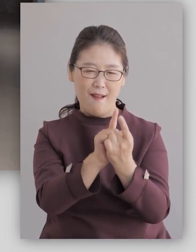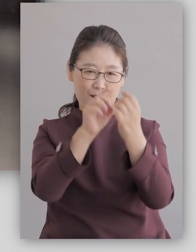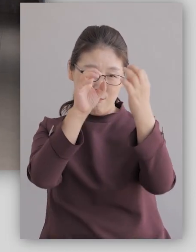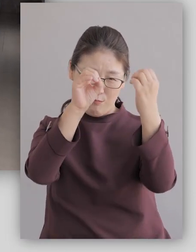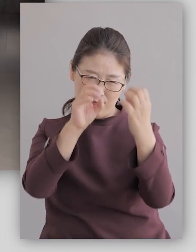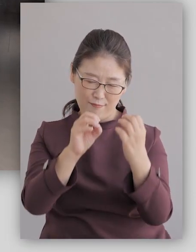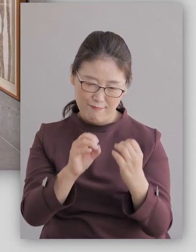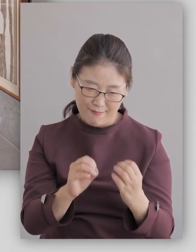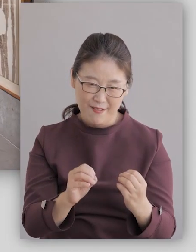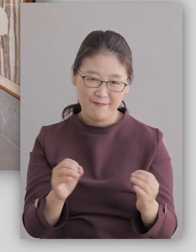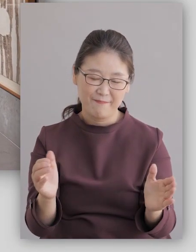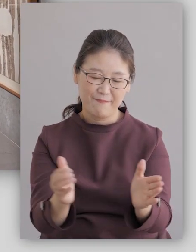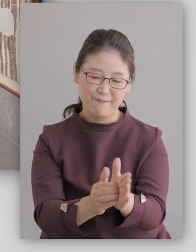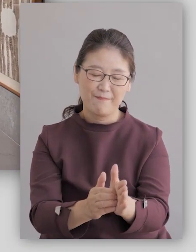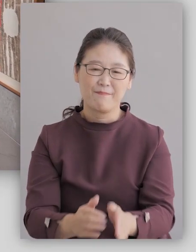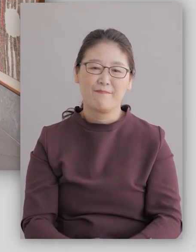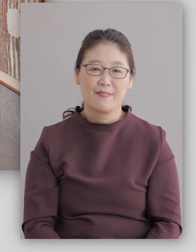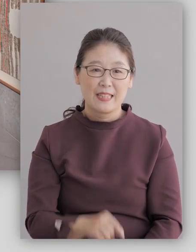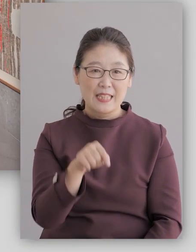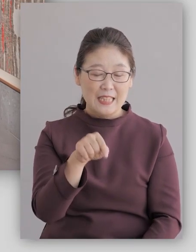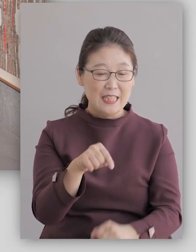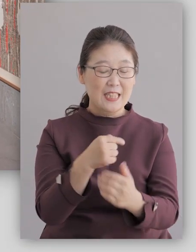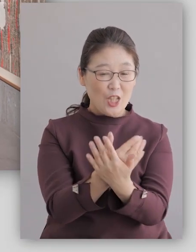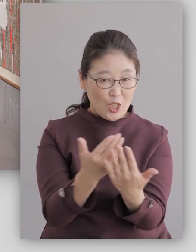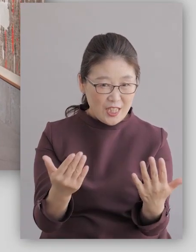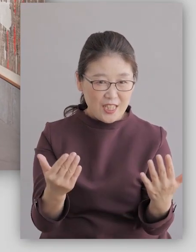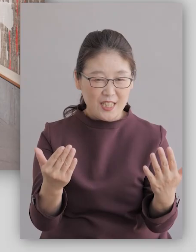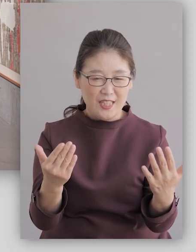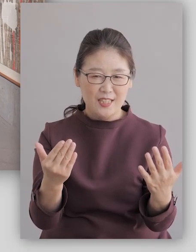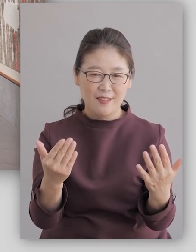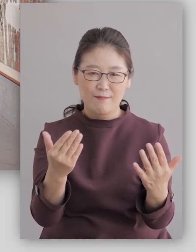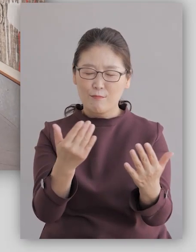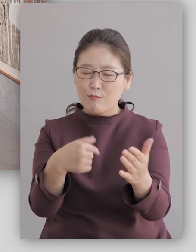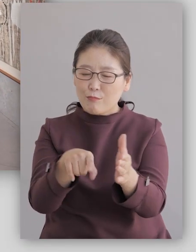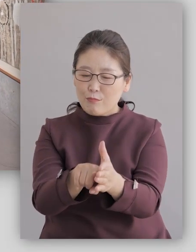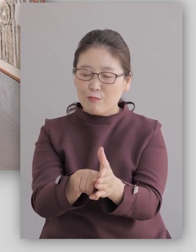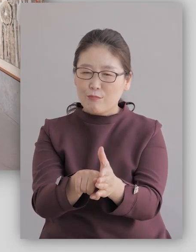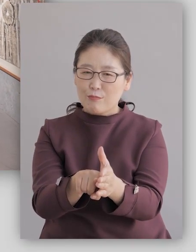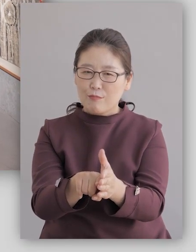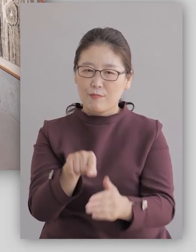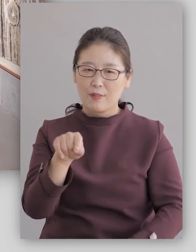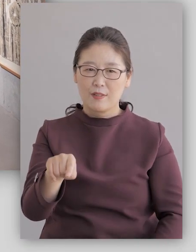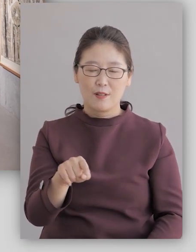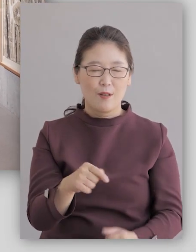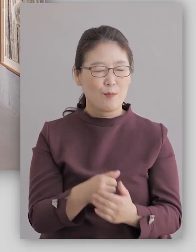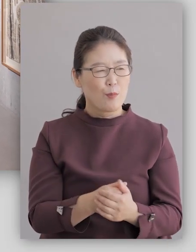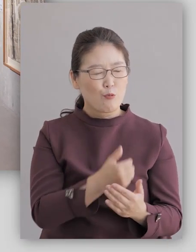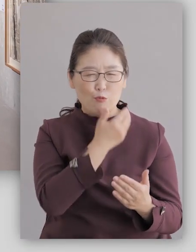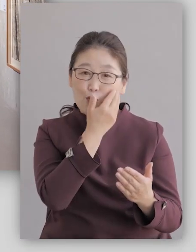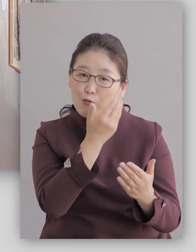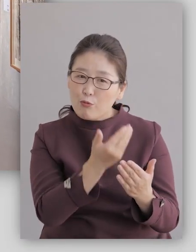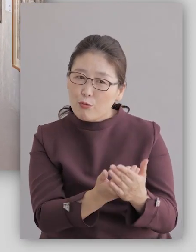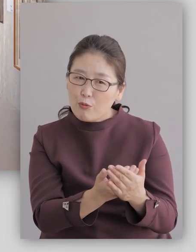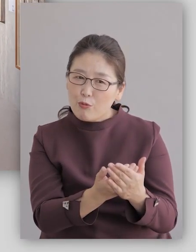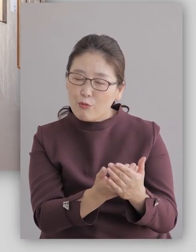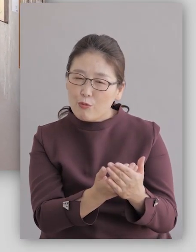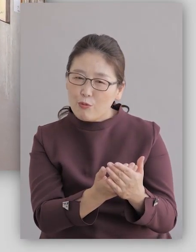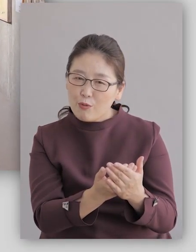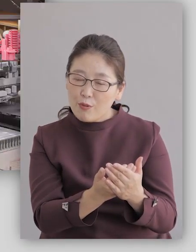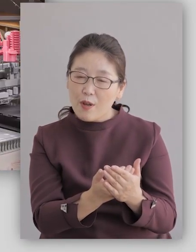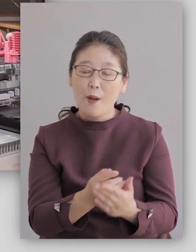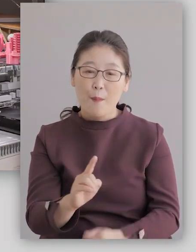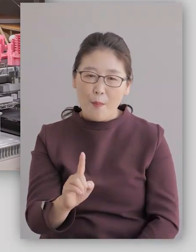수 있었습니다. 이런 전시를 위해서 저희에게 최고 중요한 이 길잡이를 해주신